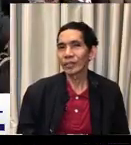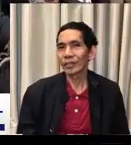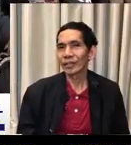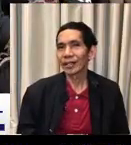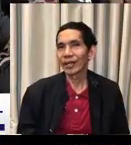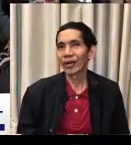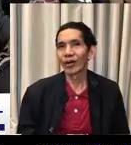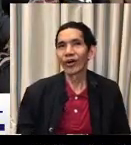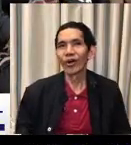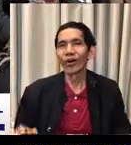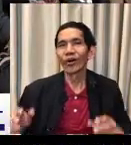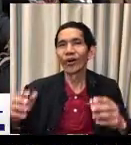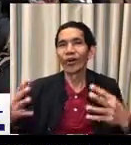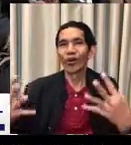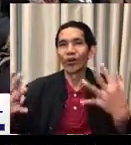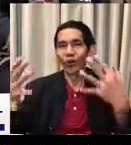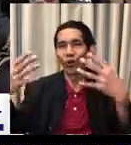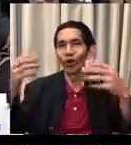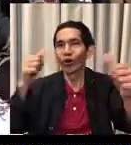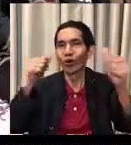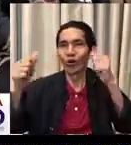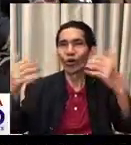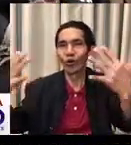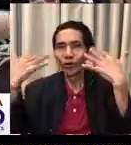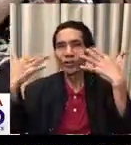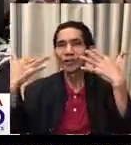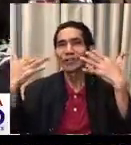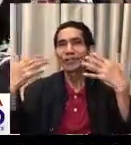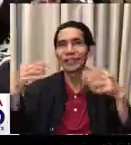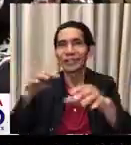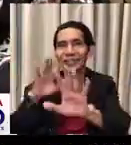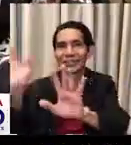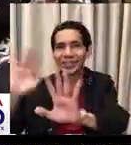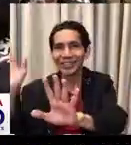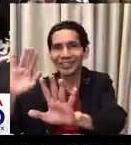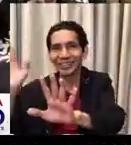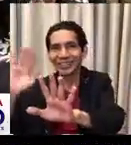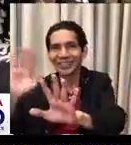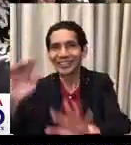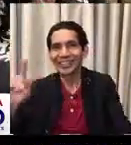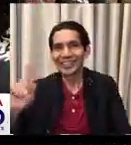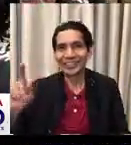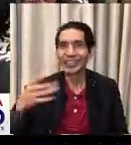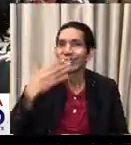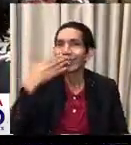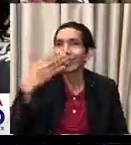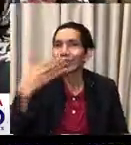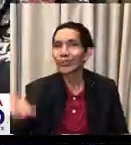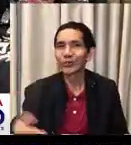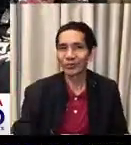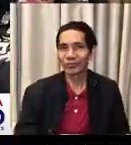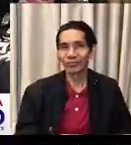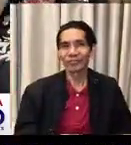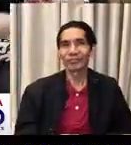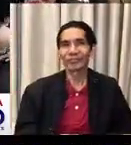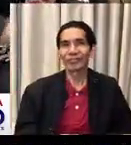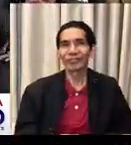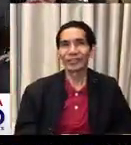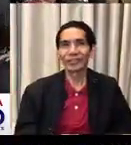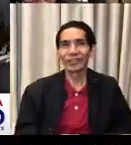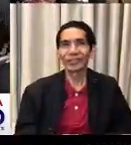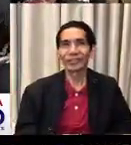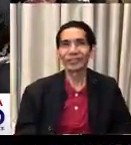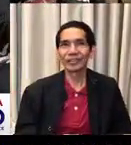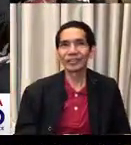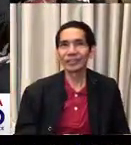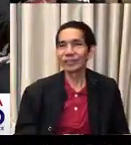Audience impact. Yan, yan. Oh, Montiliano. Yan. Thank you, thank you. Oh, anyway, oh